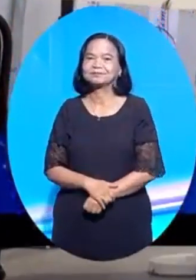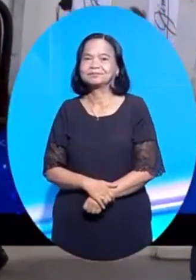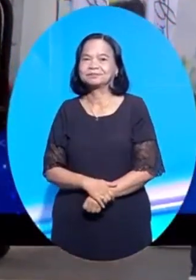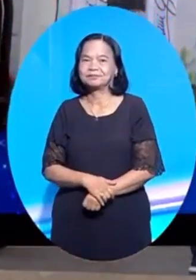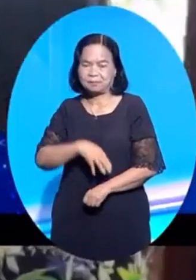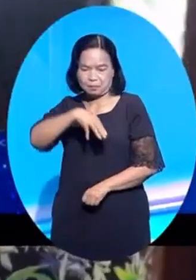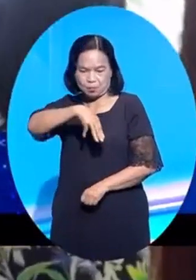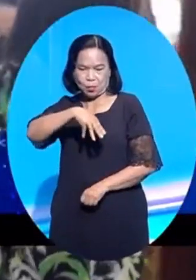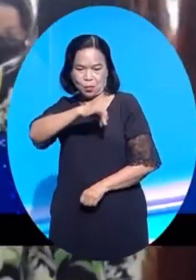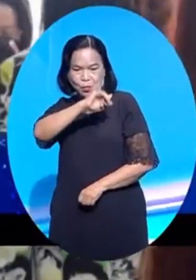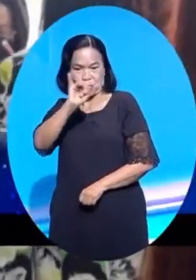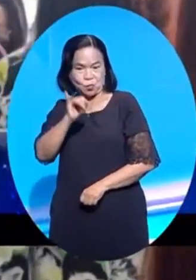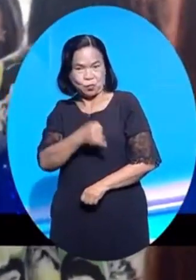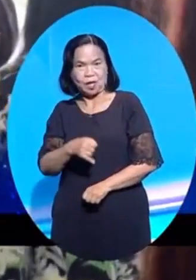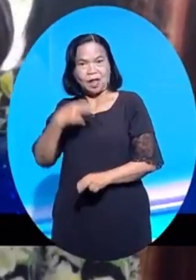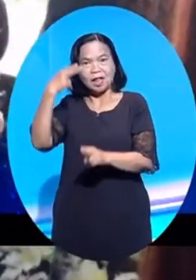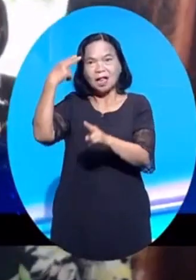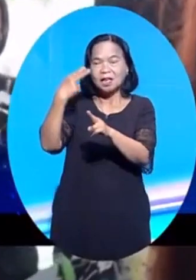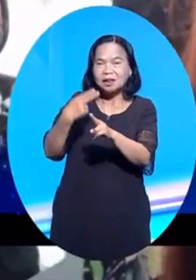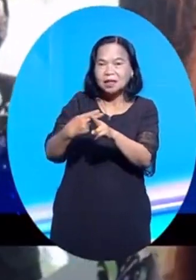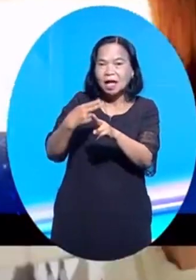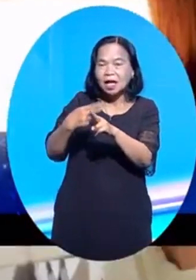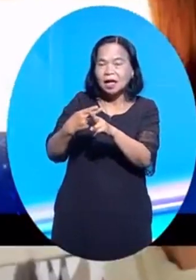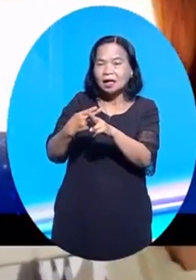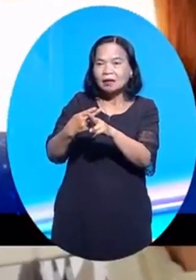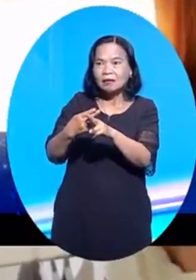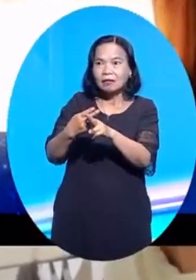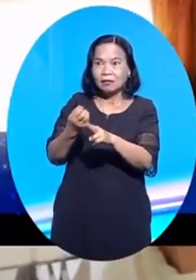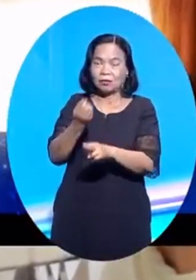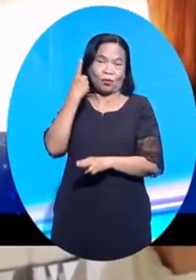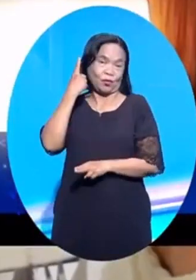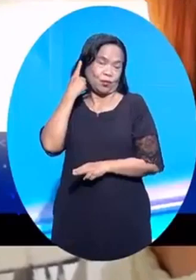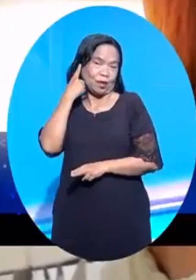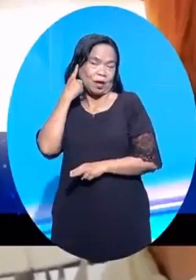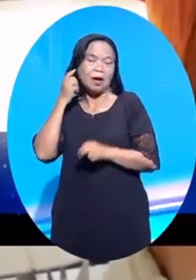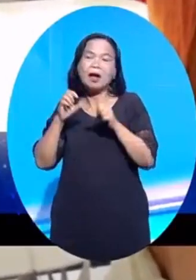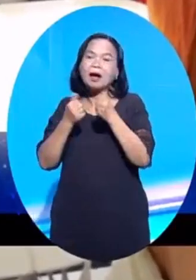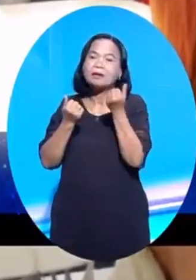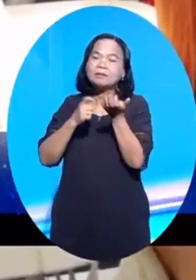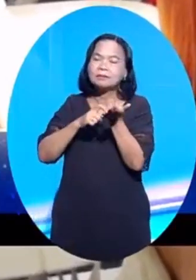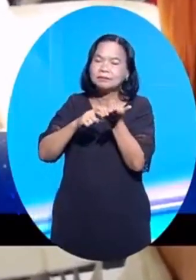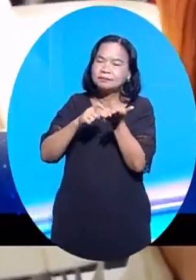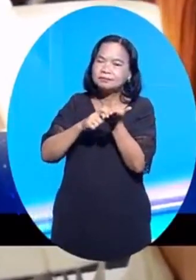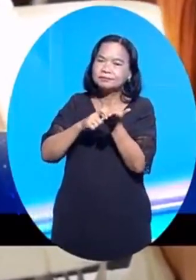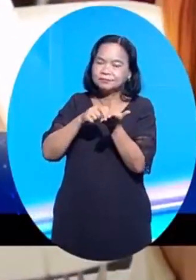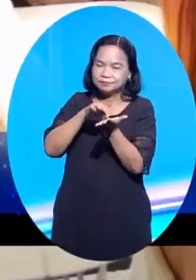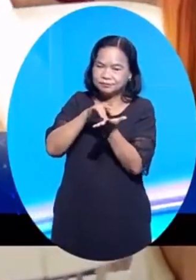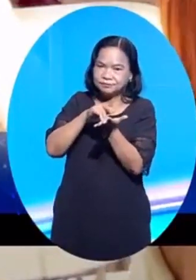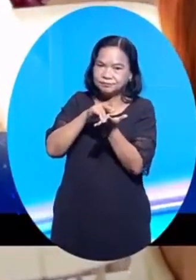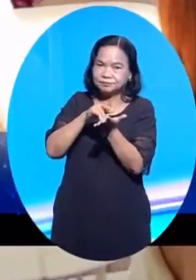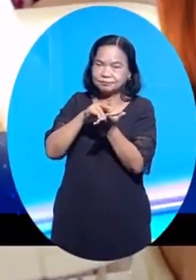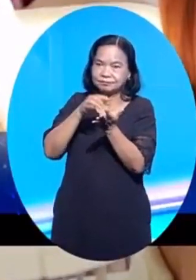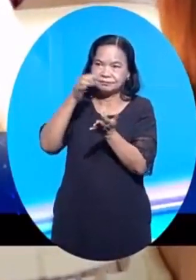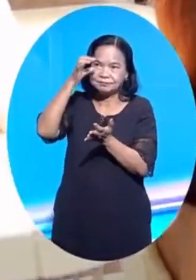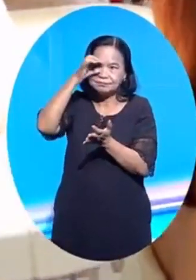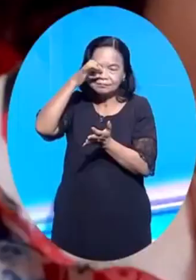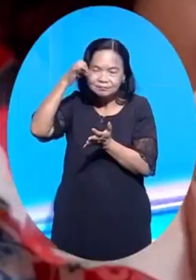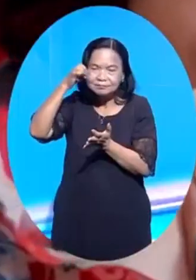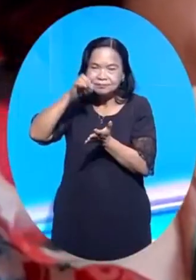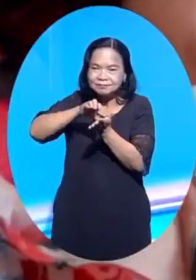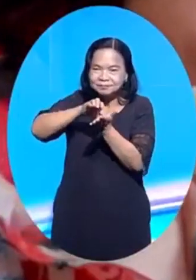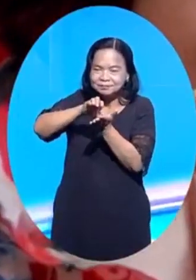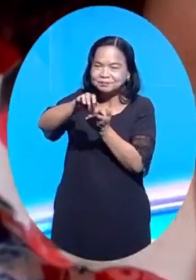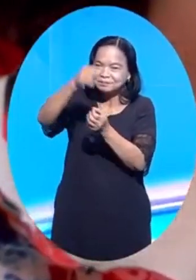Moji Gym là thương hiệu kính mát Polarize cao cấp danh tiếng toàn cầu có trụ sở tại Mỹ. Công nghệ trồng kính độc quyền đã được cấp bằng sáng